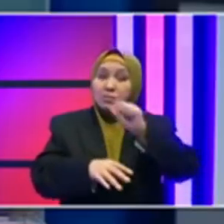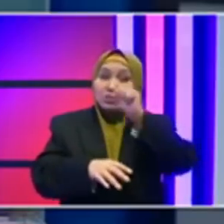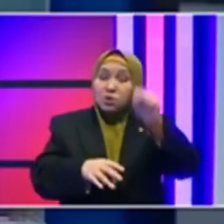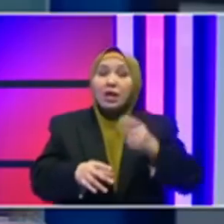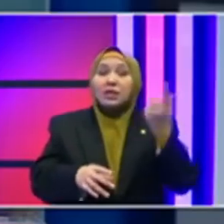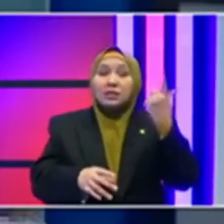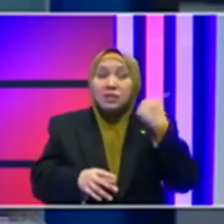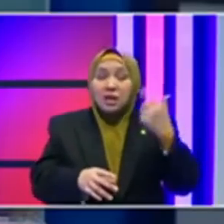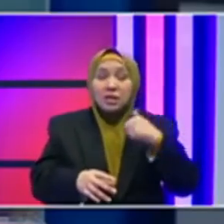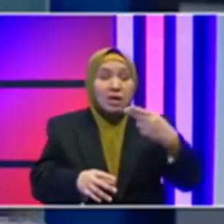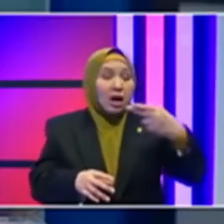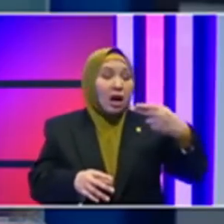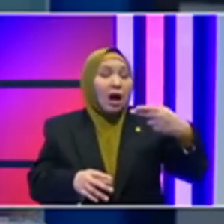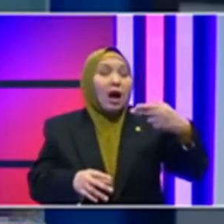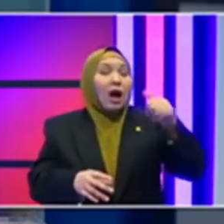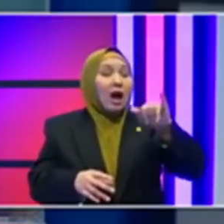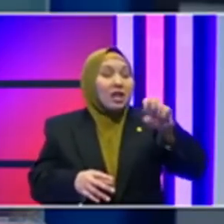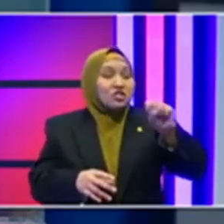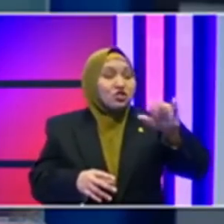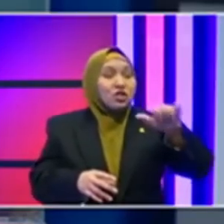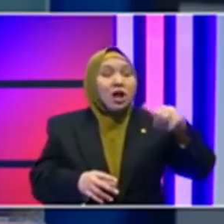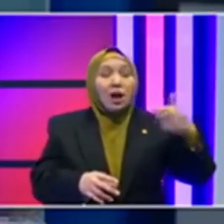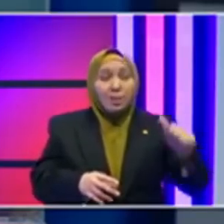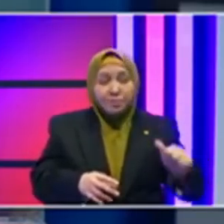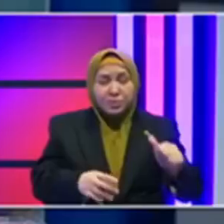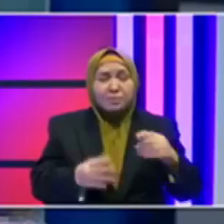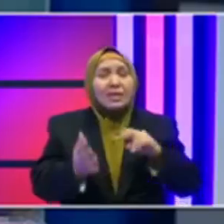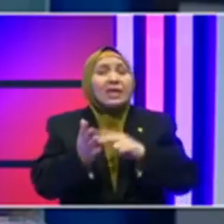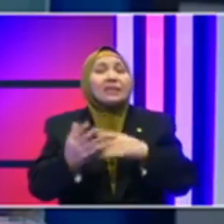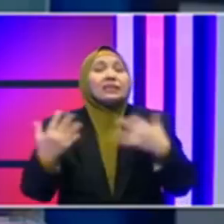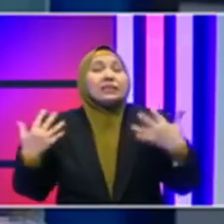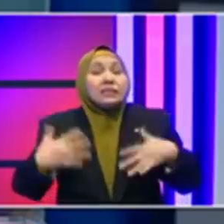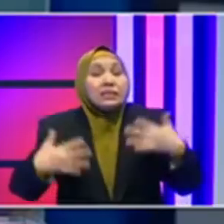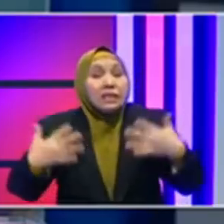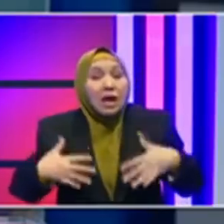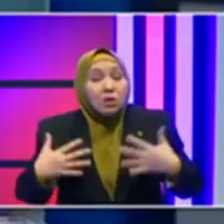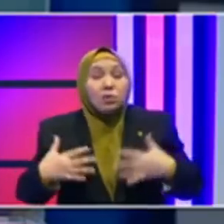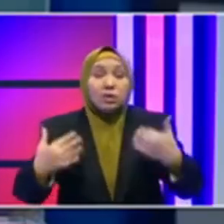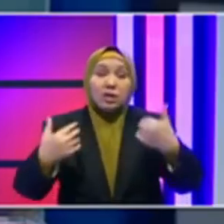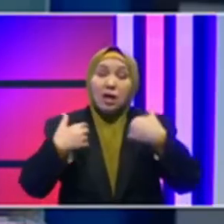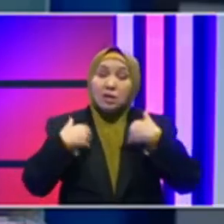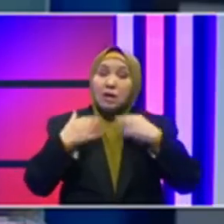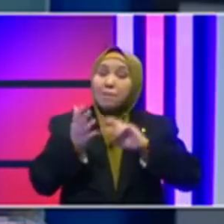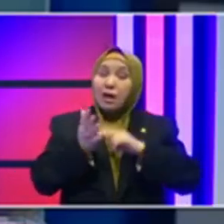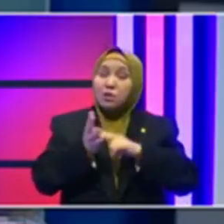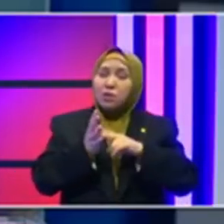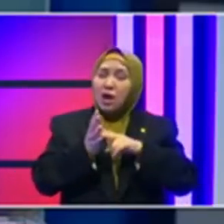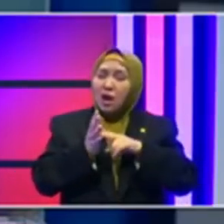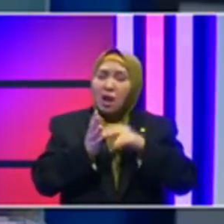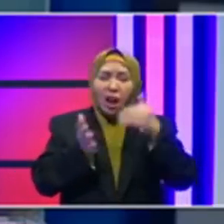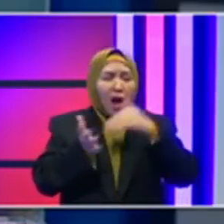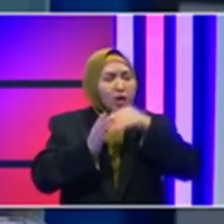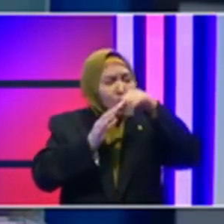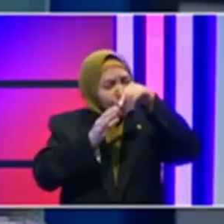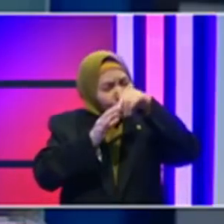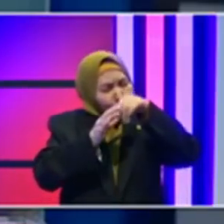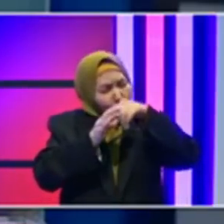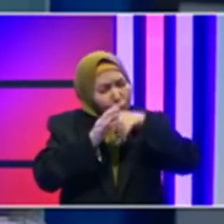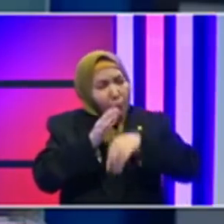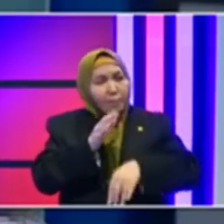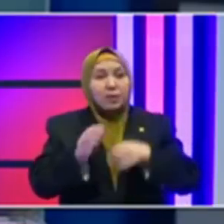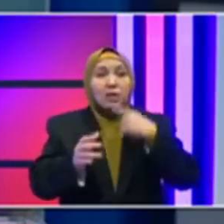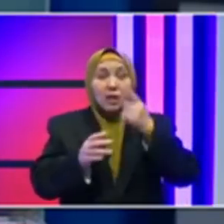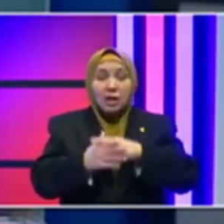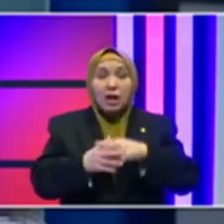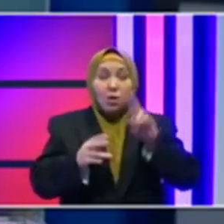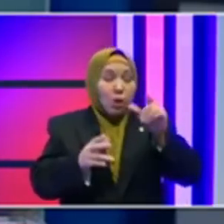tadi hasyiyah yang bermaksud takut dia mempunyai makna yang lebih mendalam kata